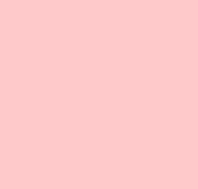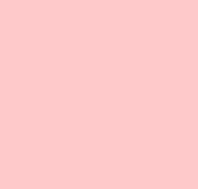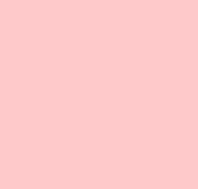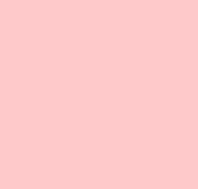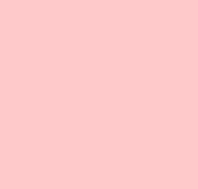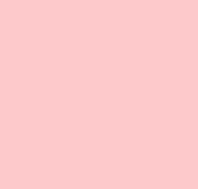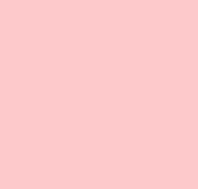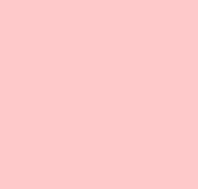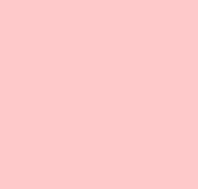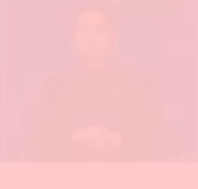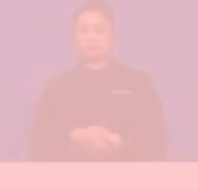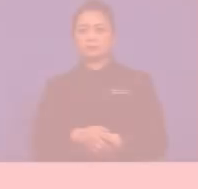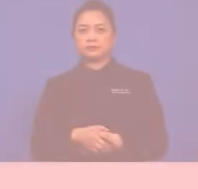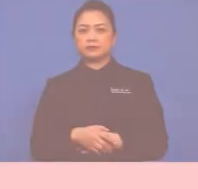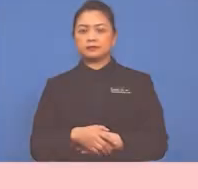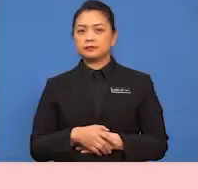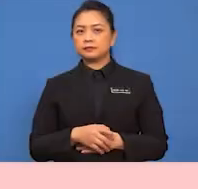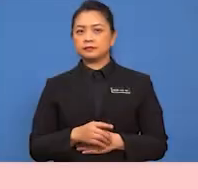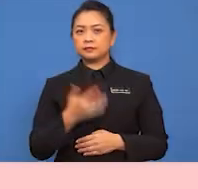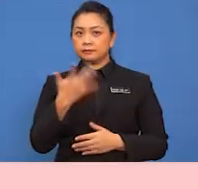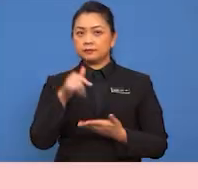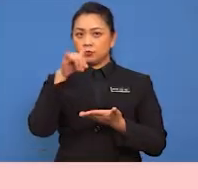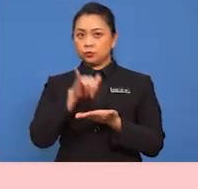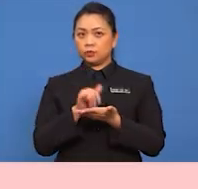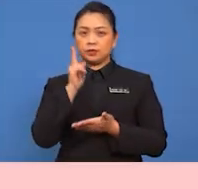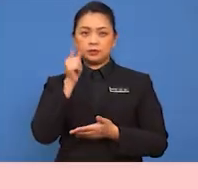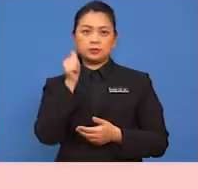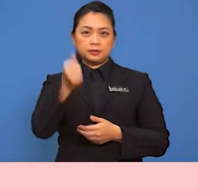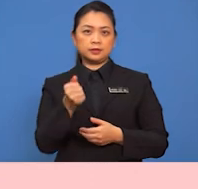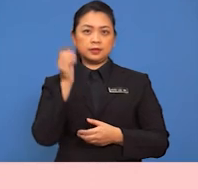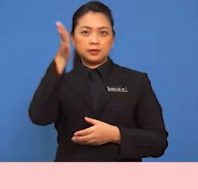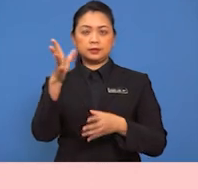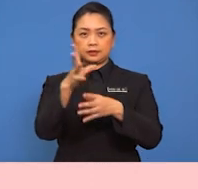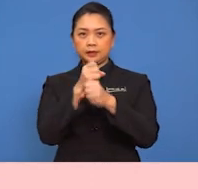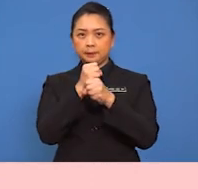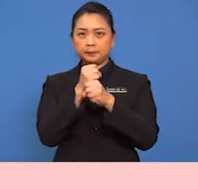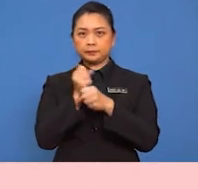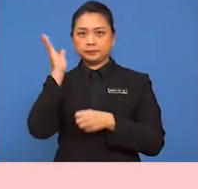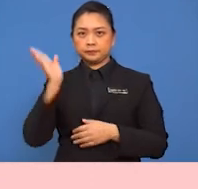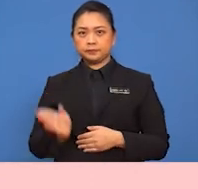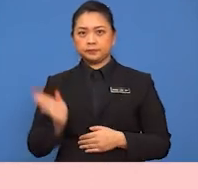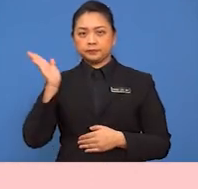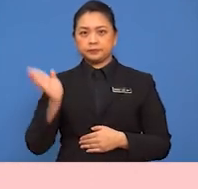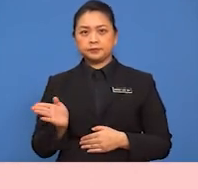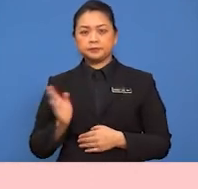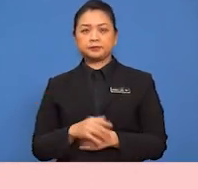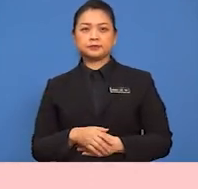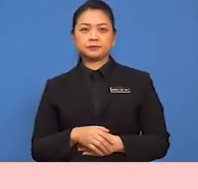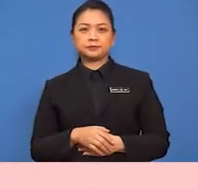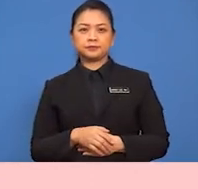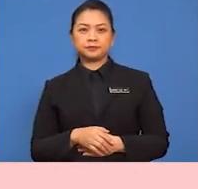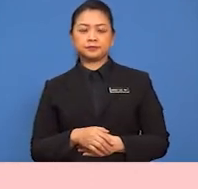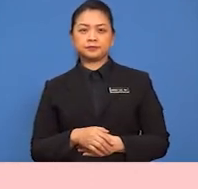13 Hasilnya ialah matriks laju X, Y sama